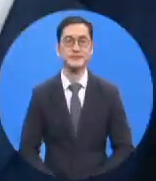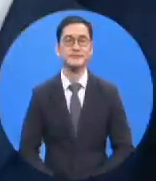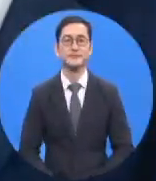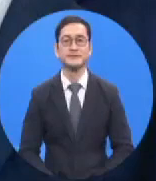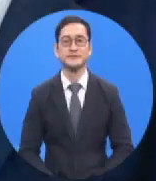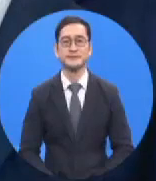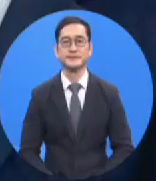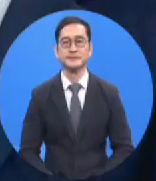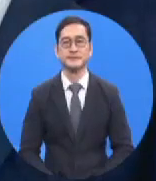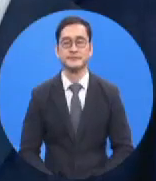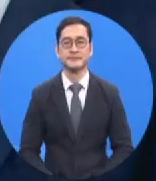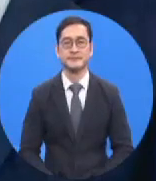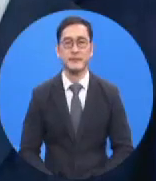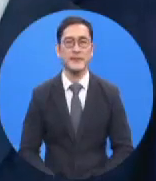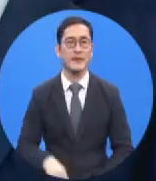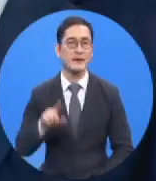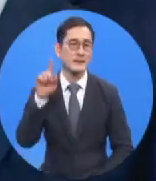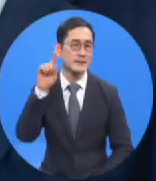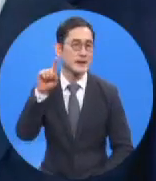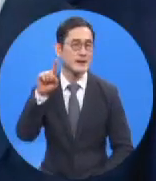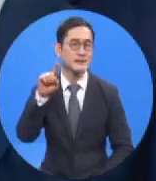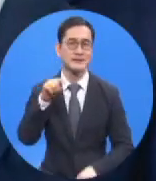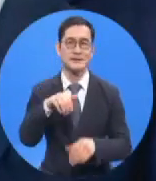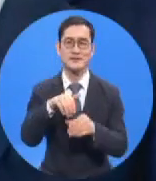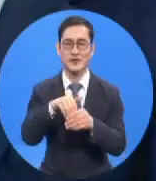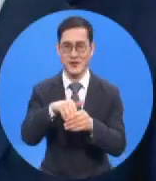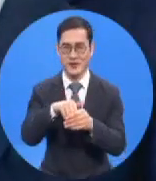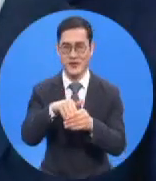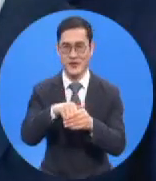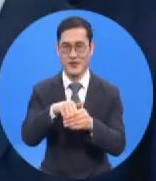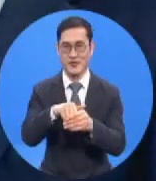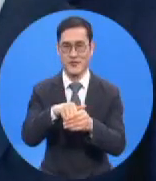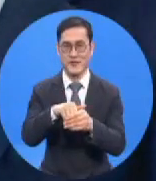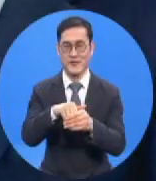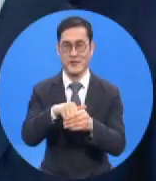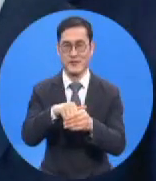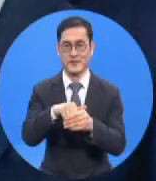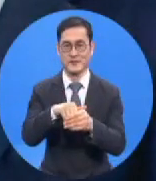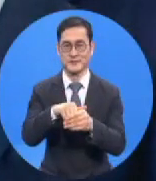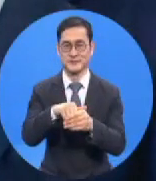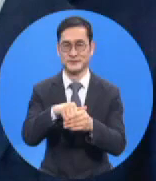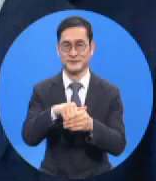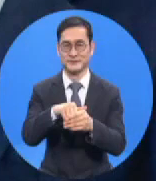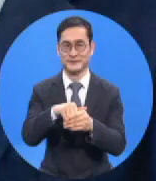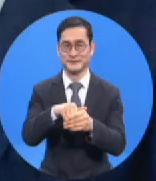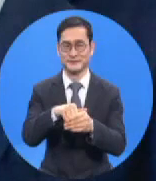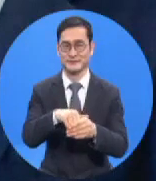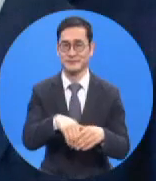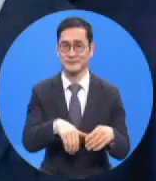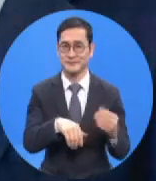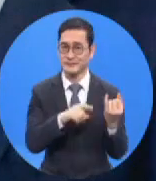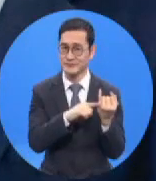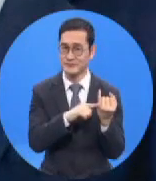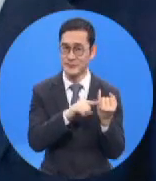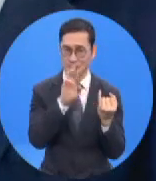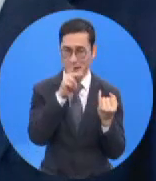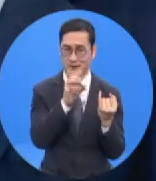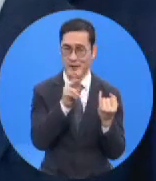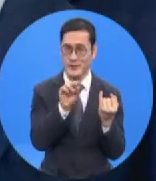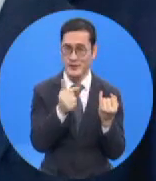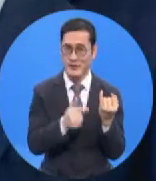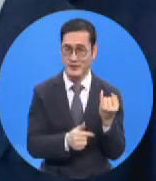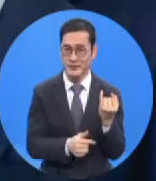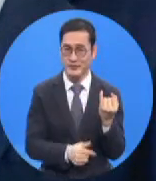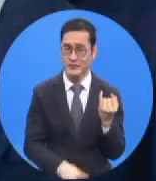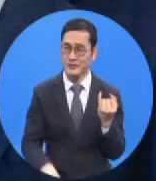살펴본 대로 내일이면요. 이제 4.7 재보궐선거가 드디어 치러집니다. 박영선 더불어민주당 서울시장 후보,